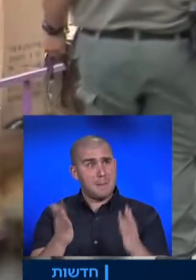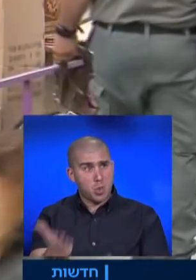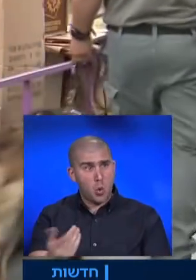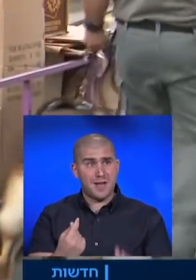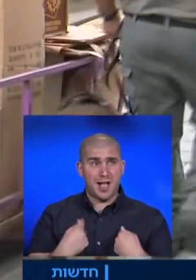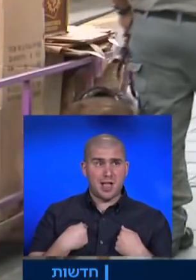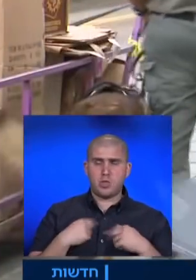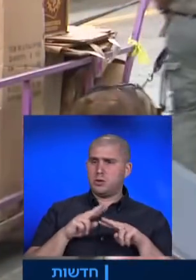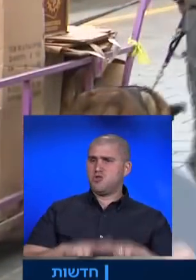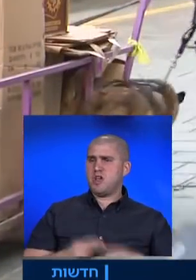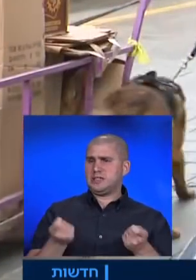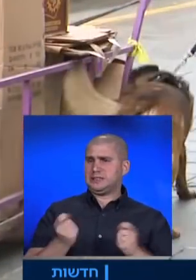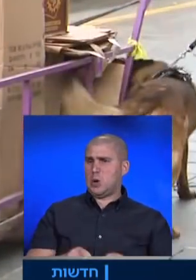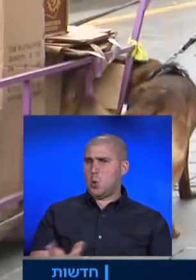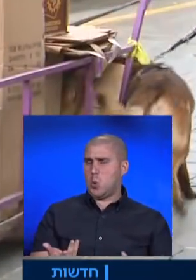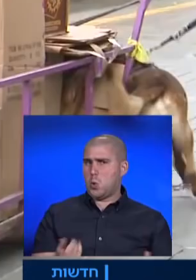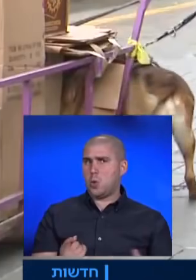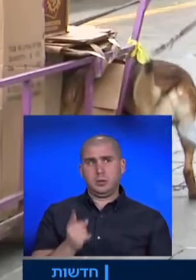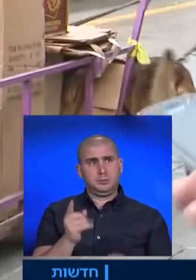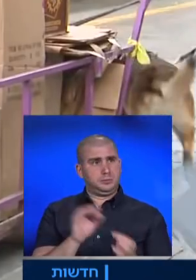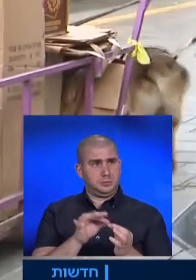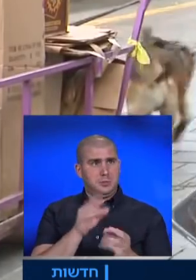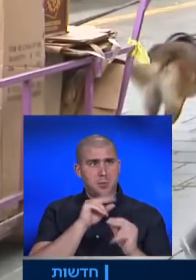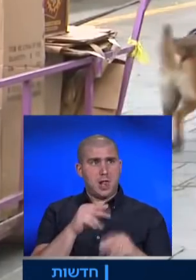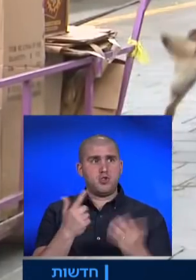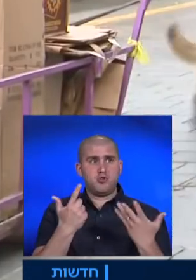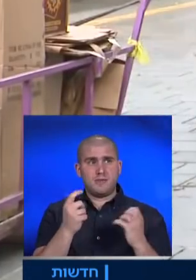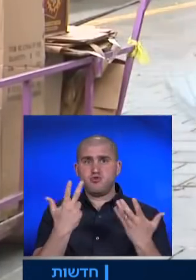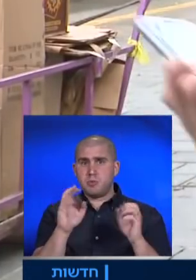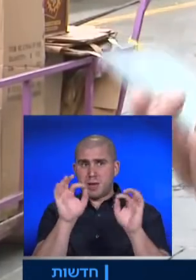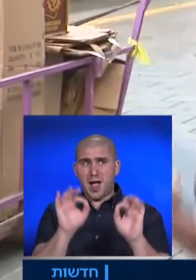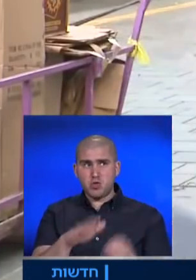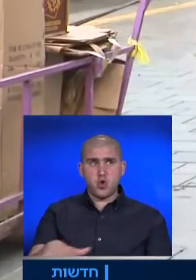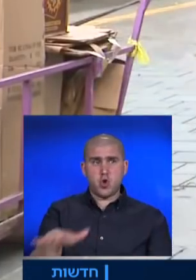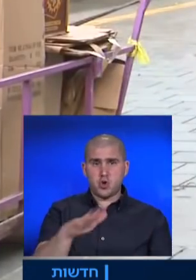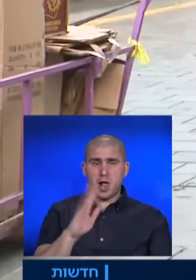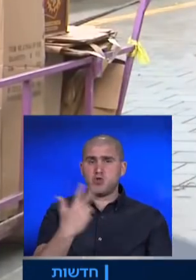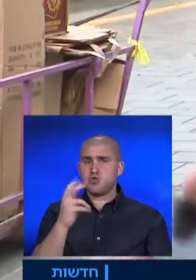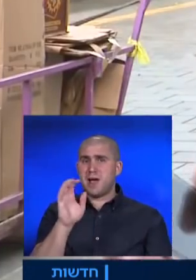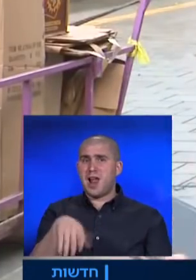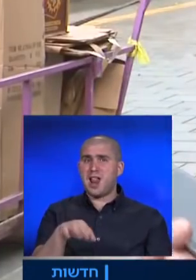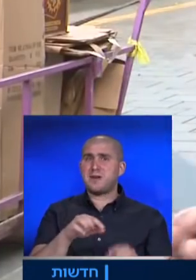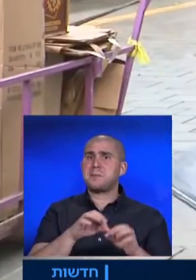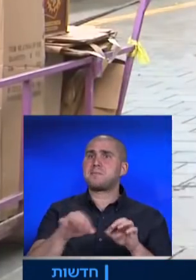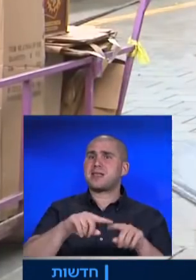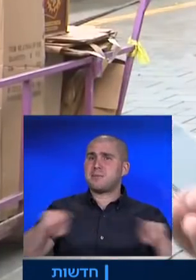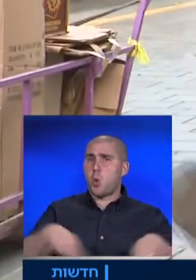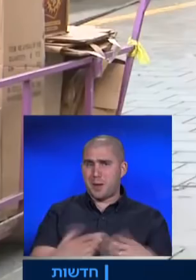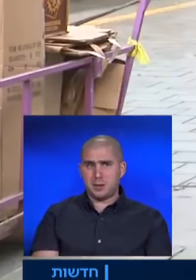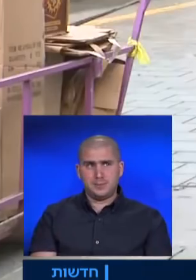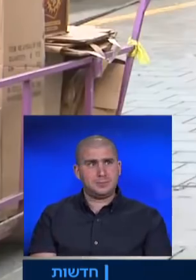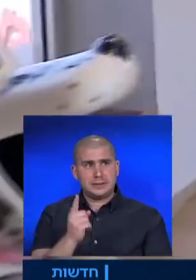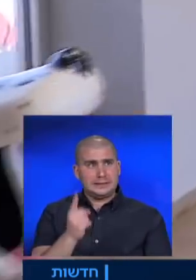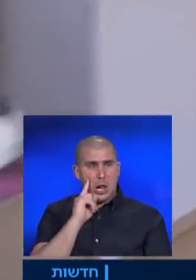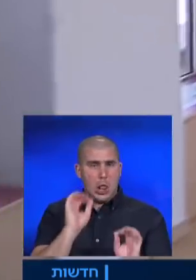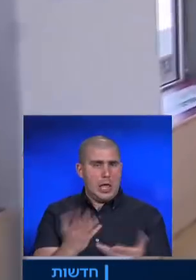ייפתח השוק, שהוא בסך הכל מדובר פה על 70-80 חנויות על 30,000 מטר. זה ממש לא